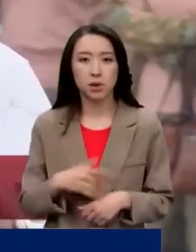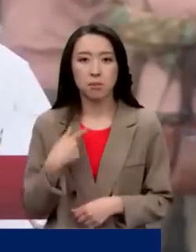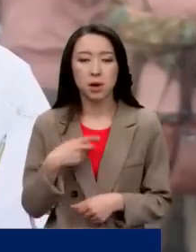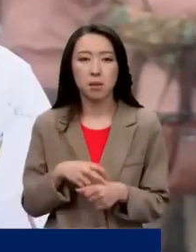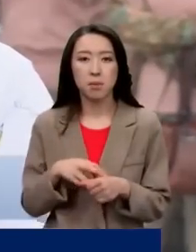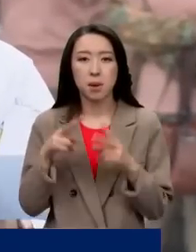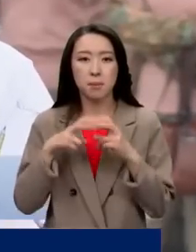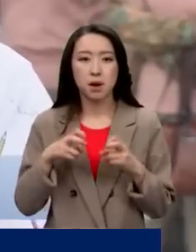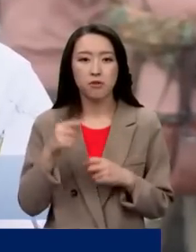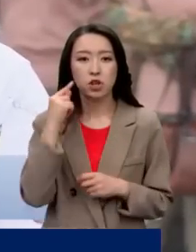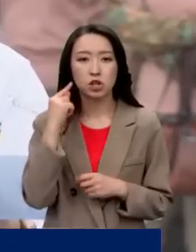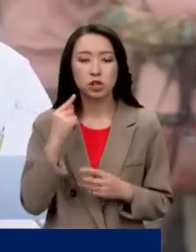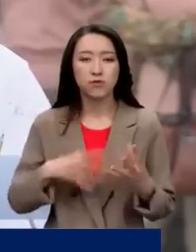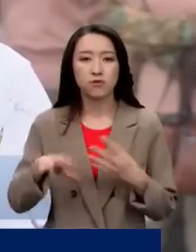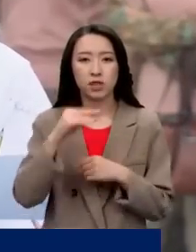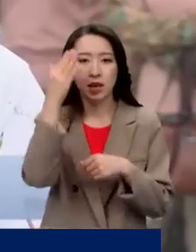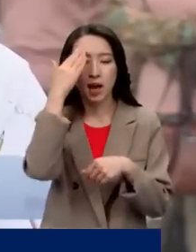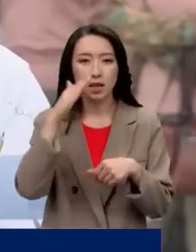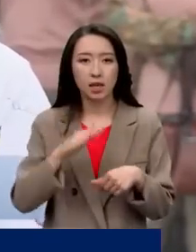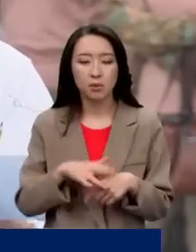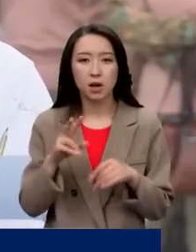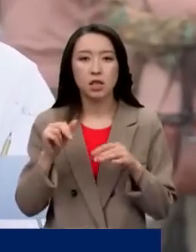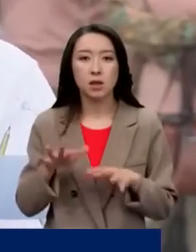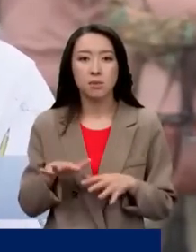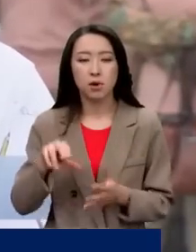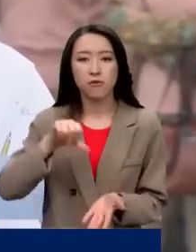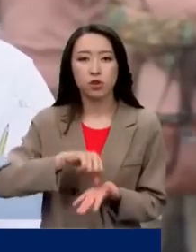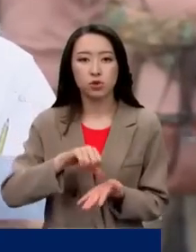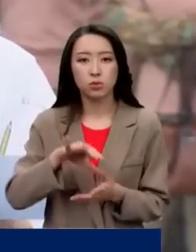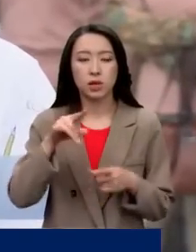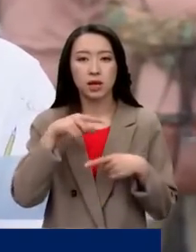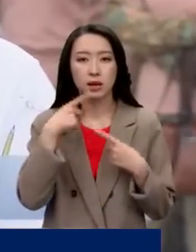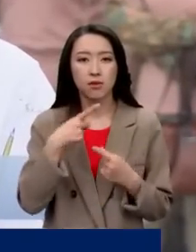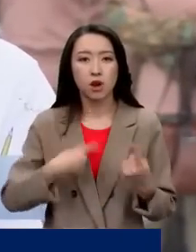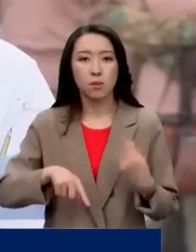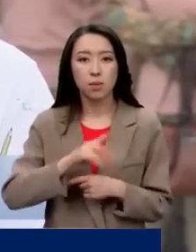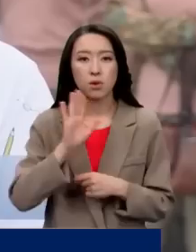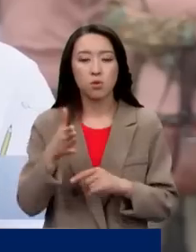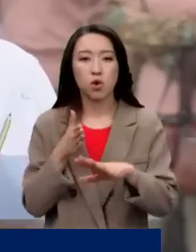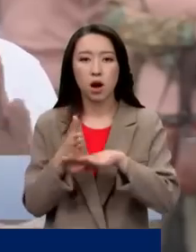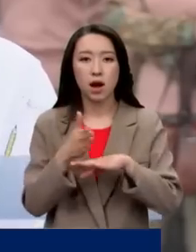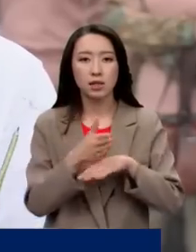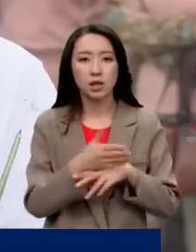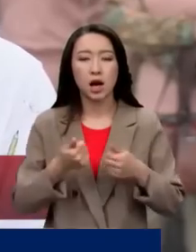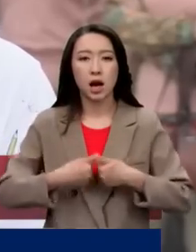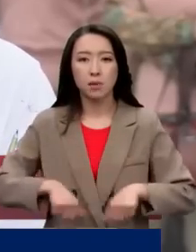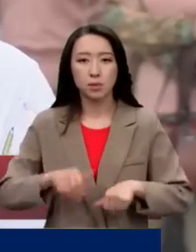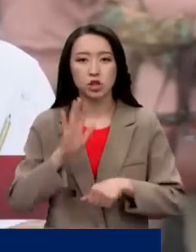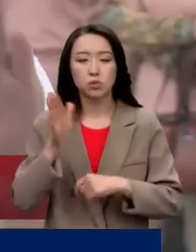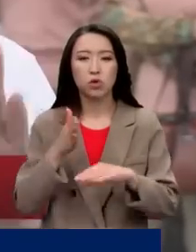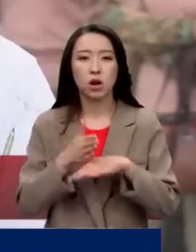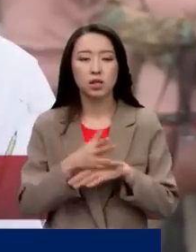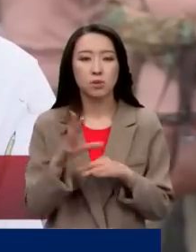боимся, слышим везде, акиматы на местном уровне выступают и говорят, мы будем ходить, создали комиссию, мы будем ходить